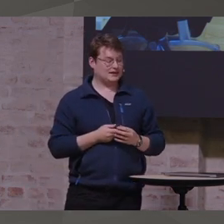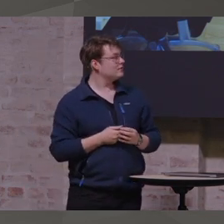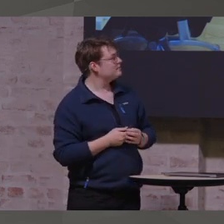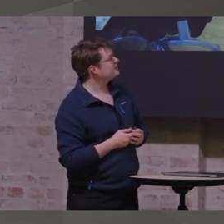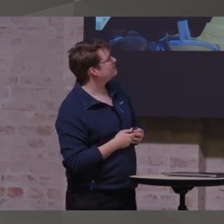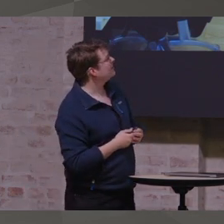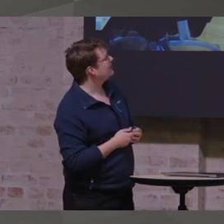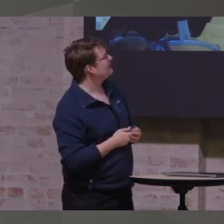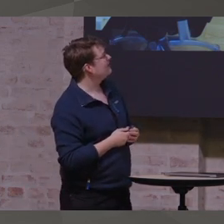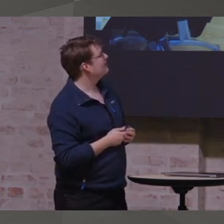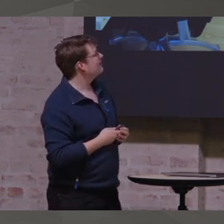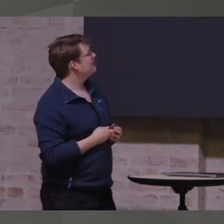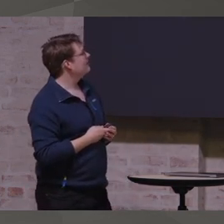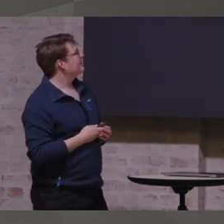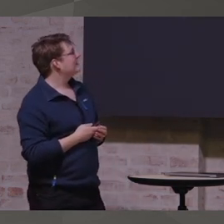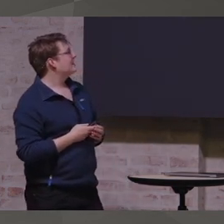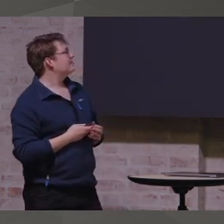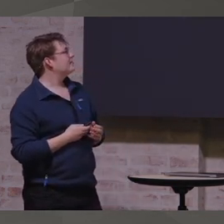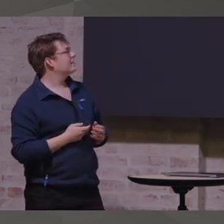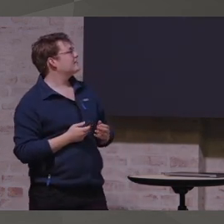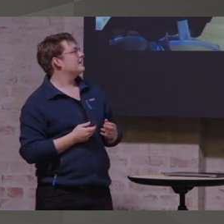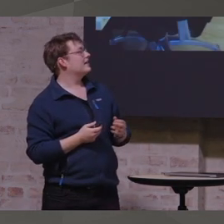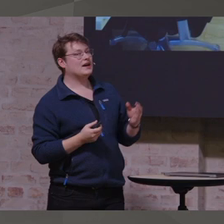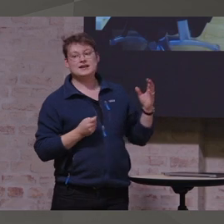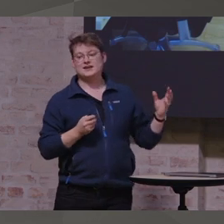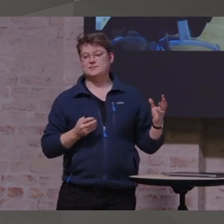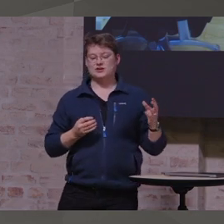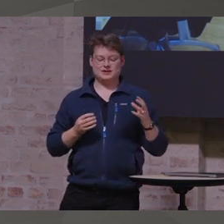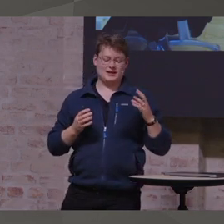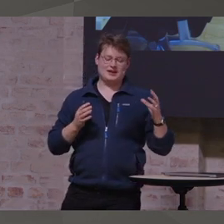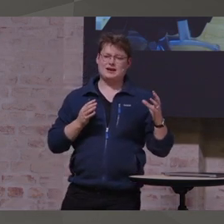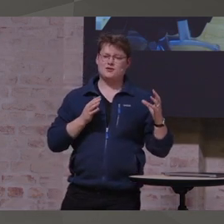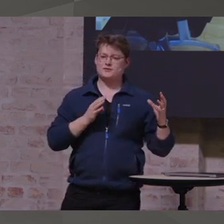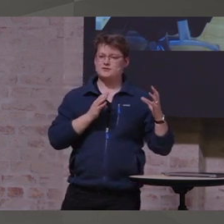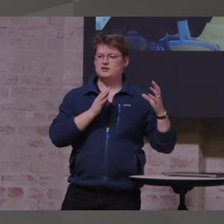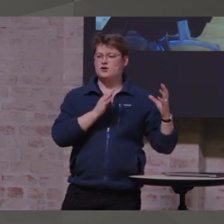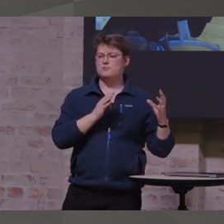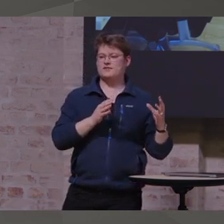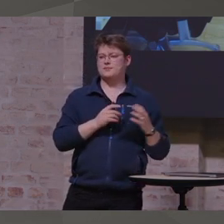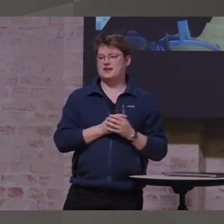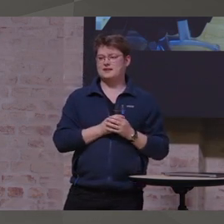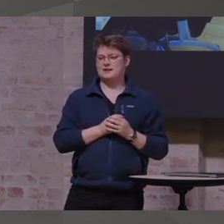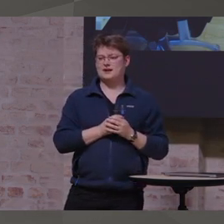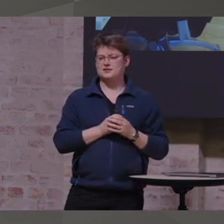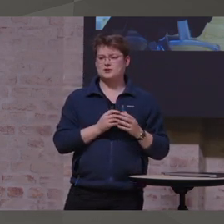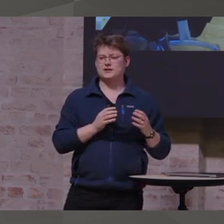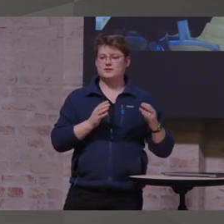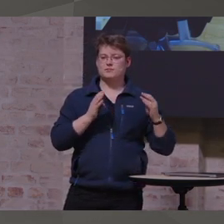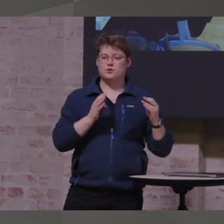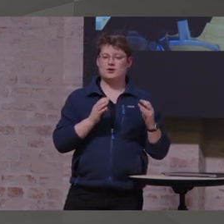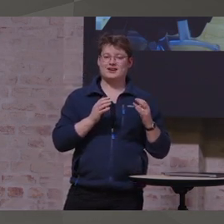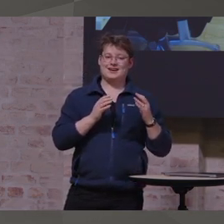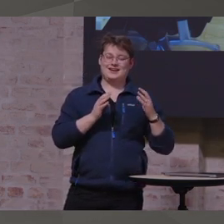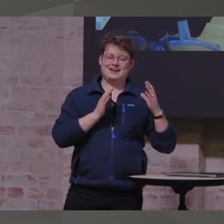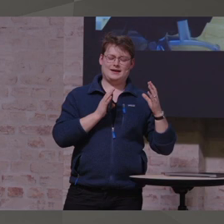enkleste... Ups, spilte ikke den. Ja. Enkleste måten å for så vidt komme frem til et resultat